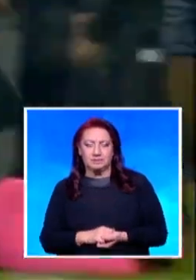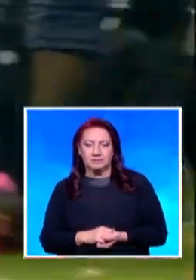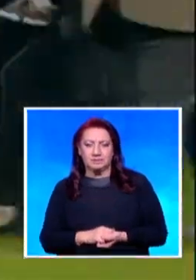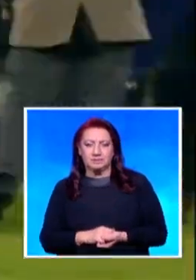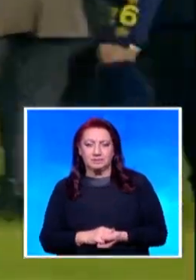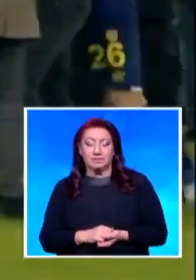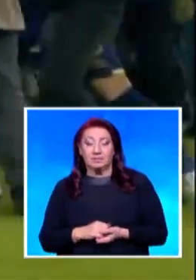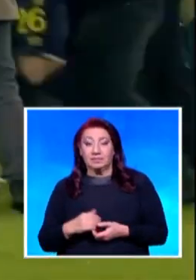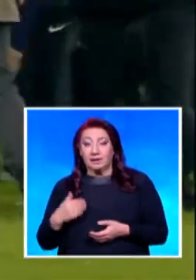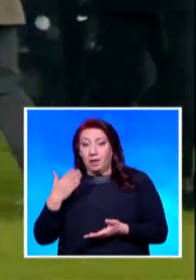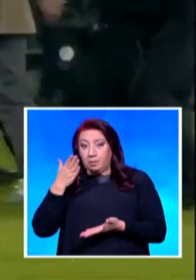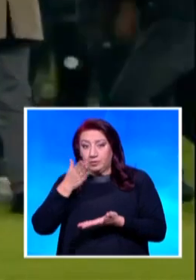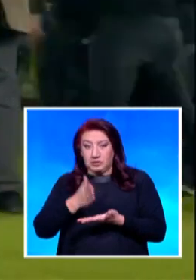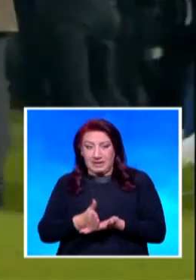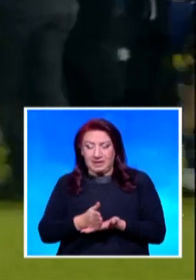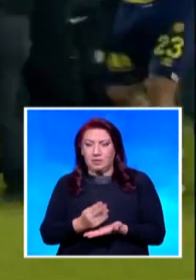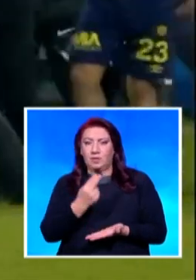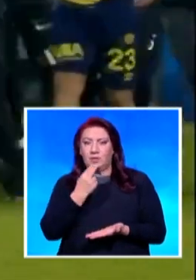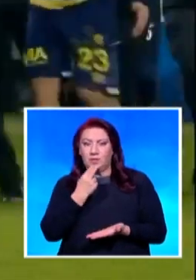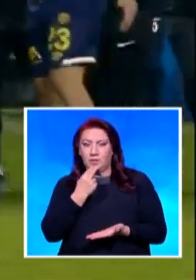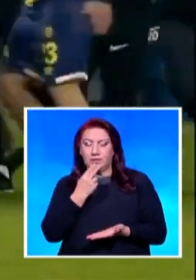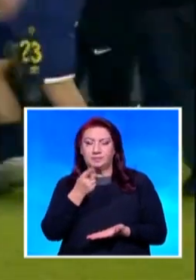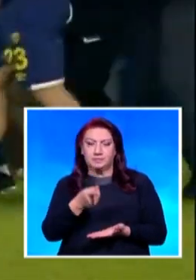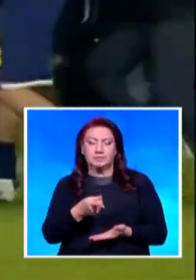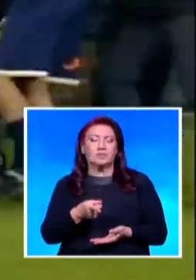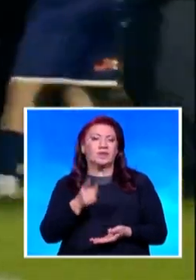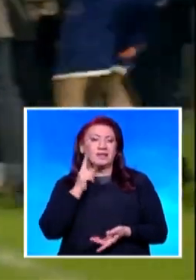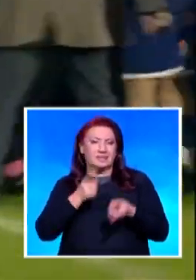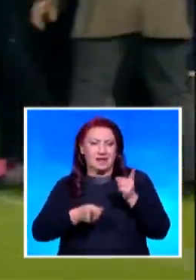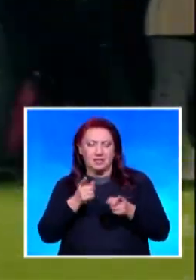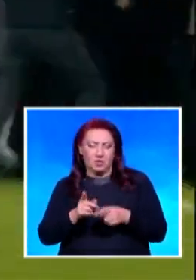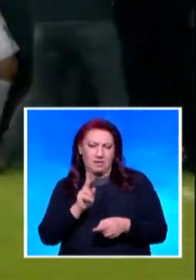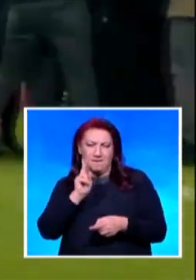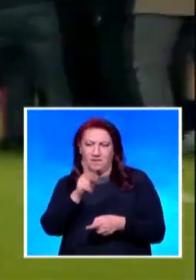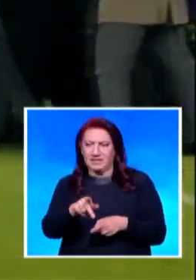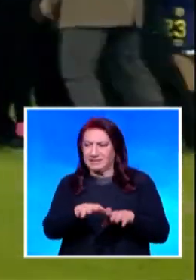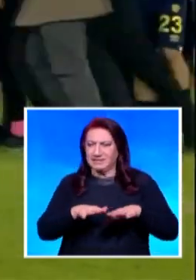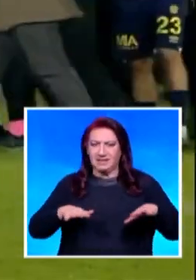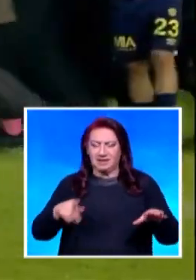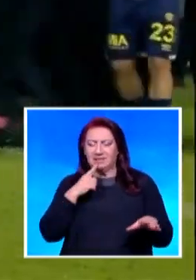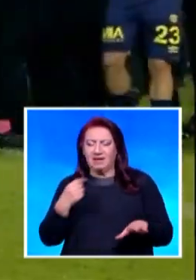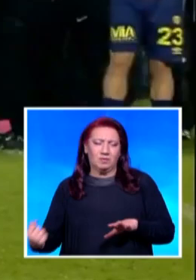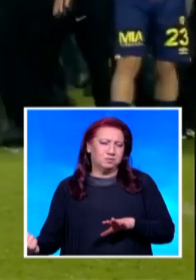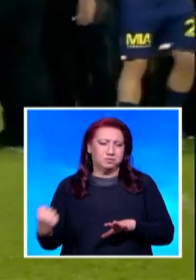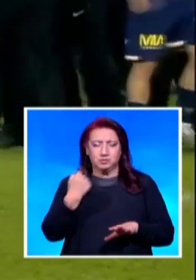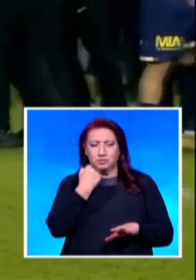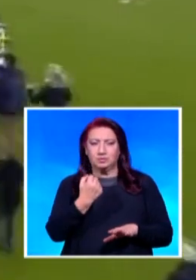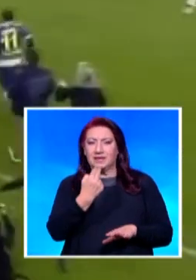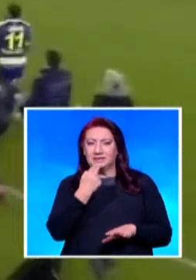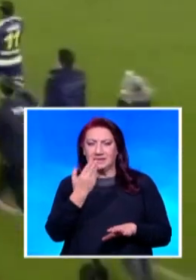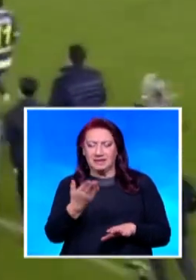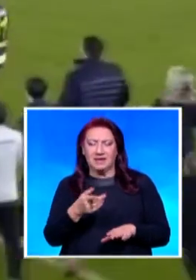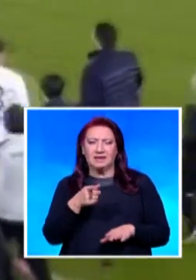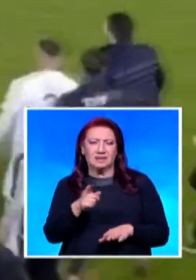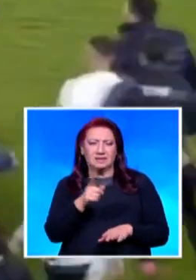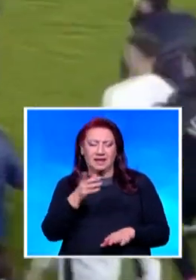След последния съдийски сигнал срещу Ризе Спор, Коджа влезе на терена и удари с юмрук съдията Мелер. Начин да покаже недоволството си